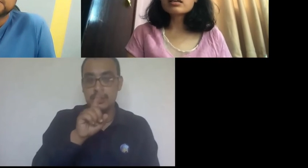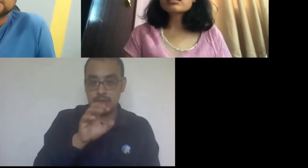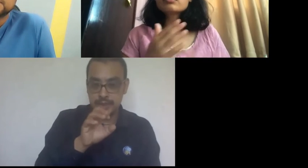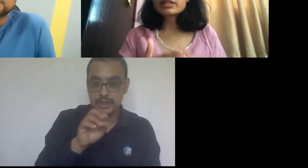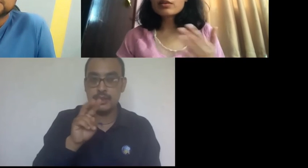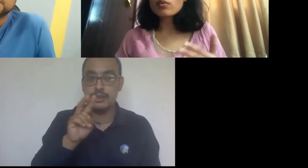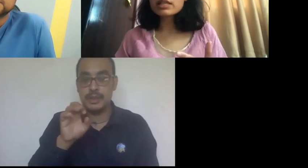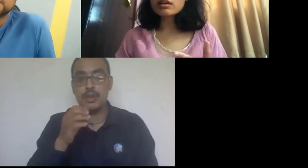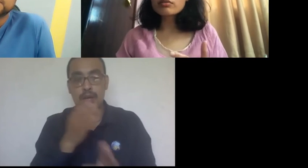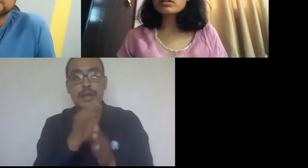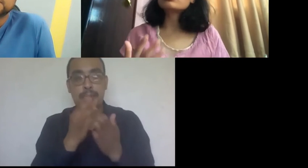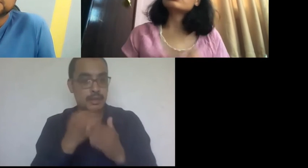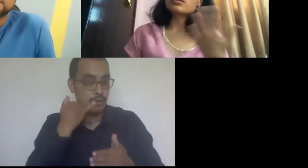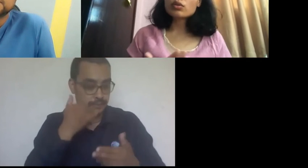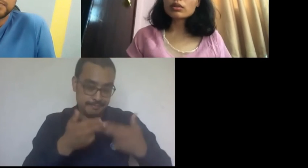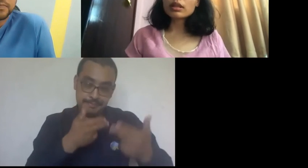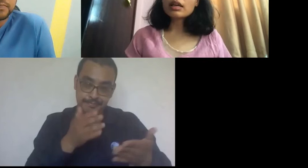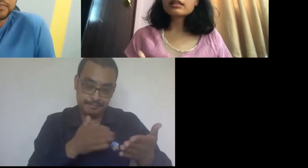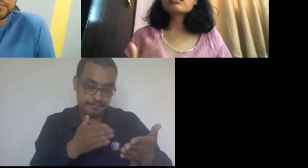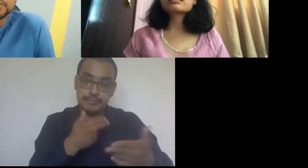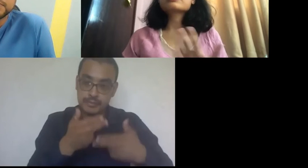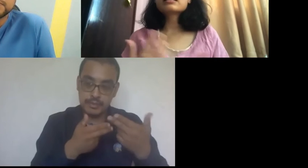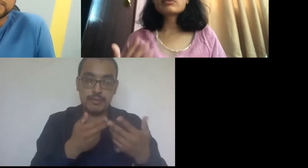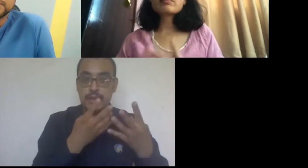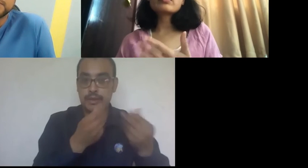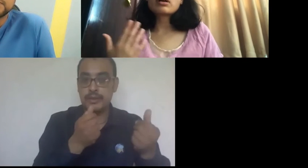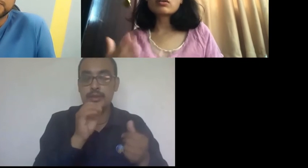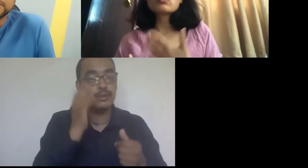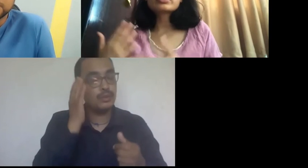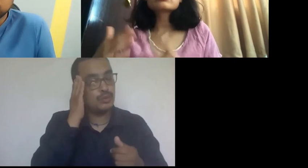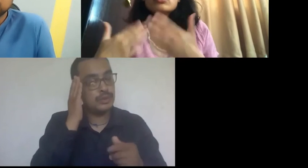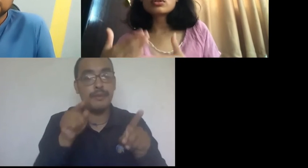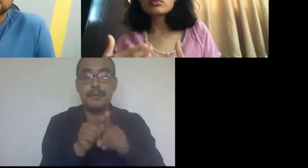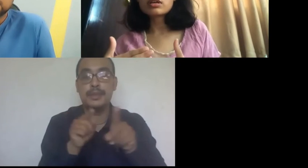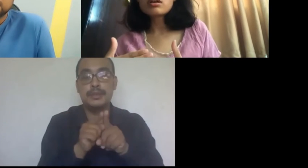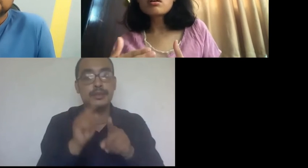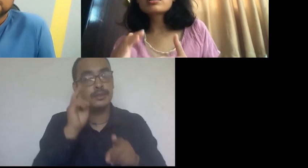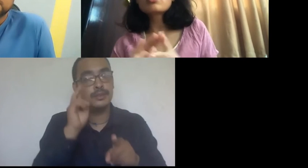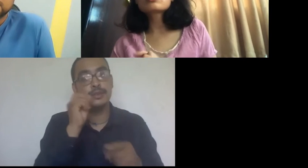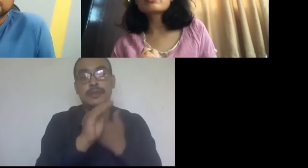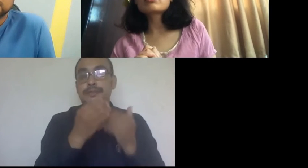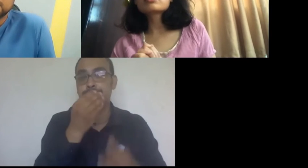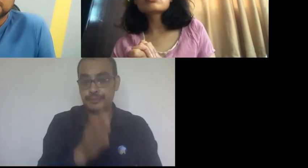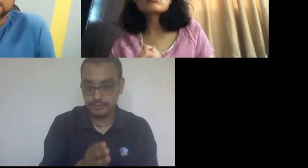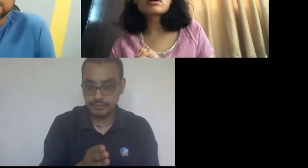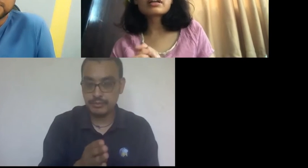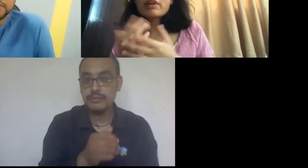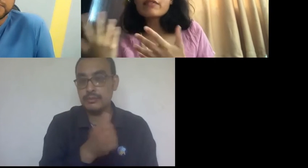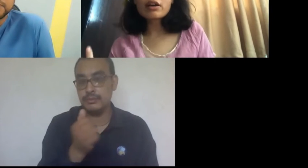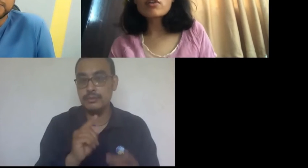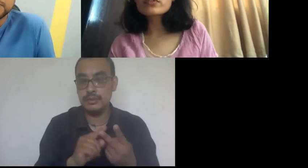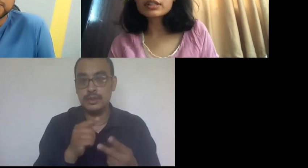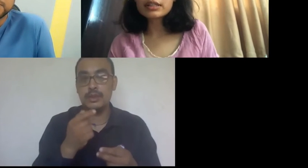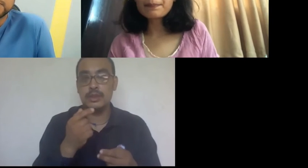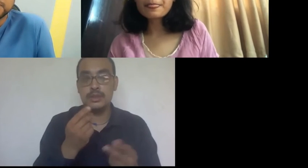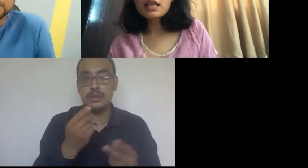अगाडि त्यो मात्रै मोबाइल चलाउने अनि त्यसै सुत्ने, त्यसले गर्दाखेरि स्लिपिङ ऊ पनि सजिलो हुन्छ। अनि अर्को भनेको चाहिँ सुत्नु अगाडि वाइफाई